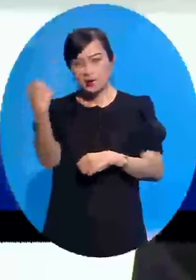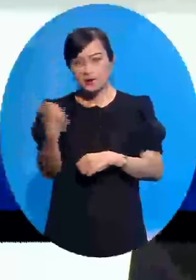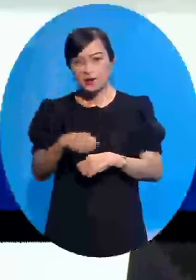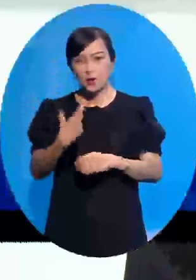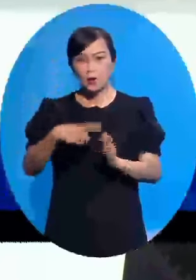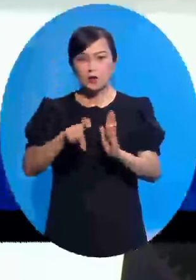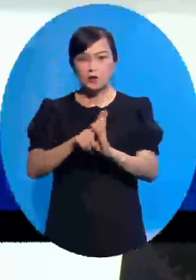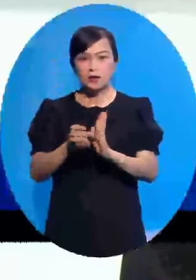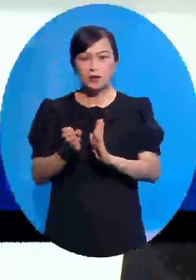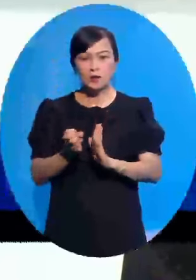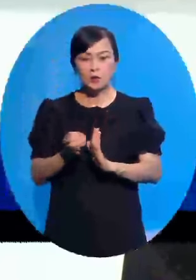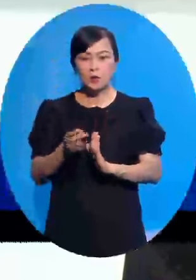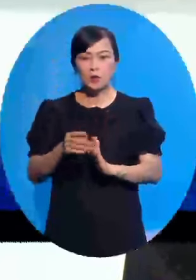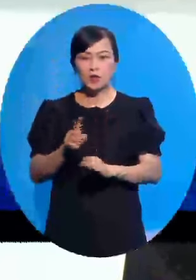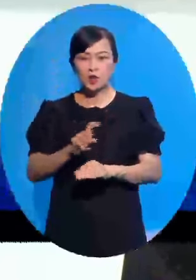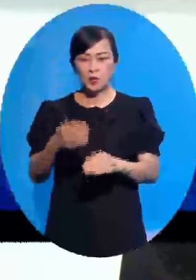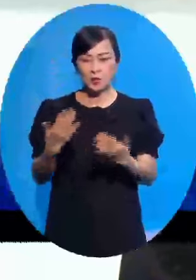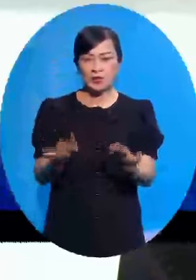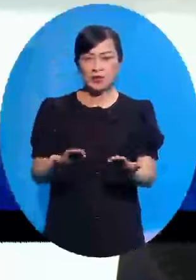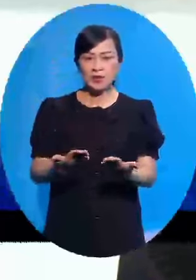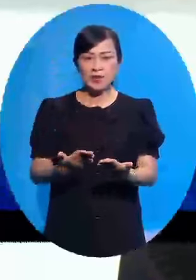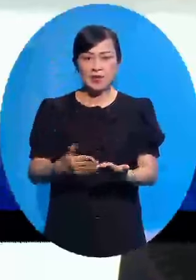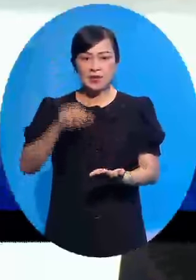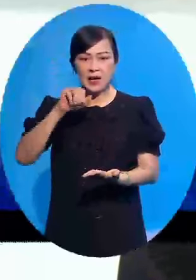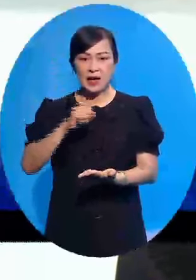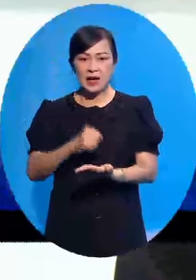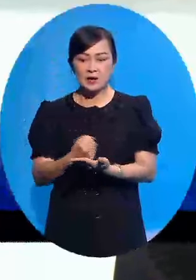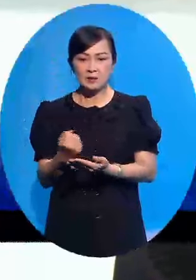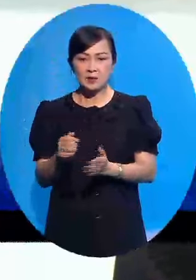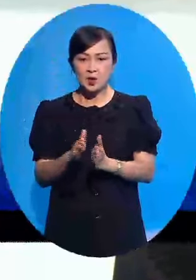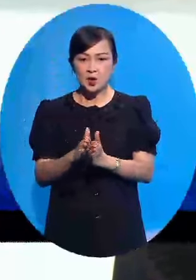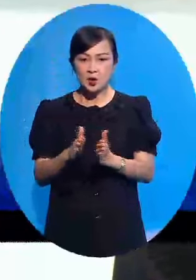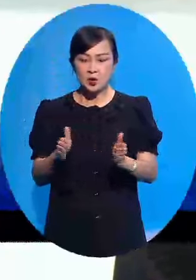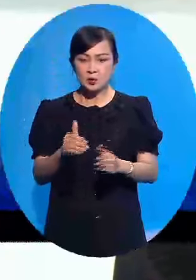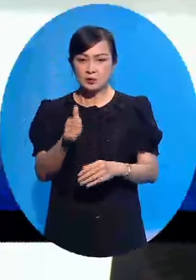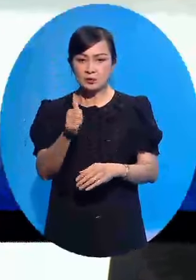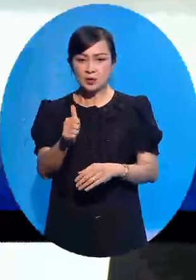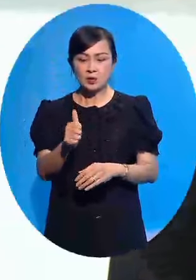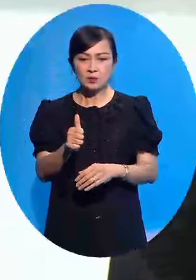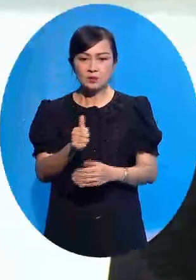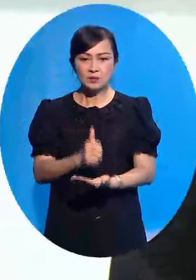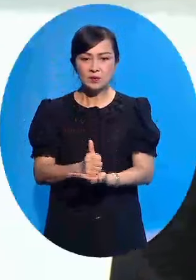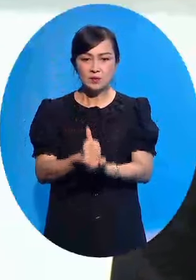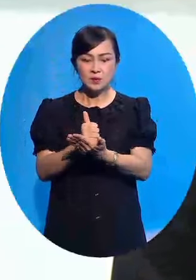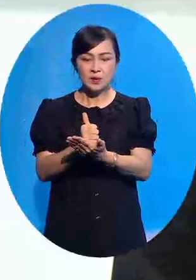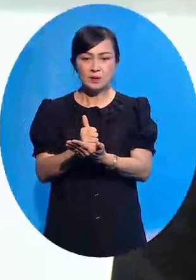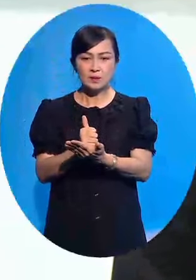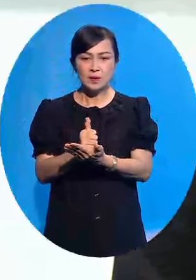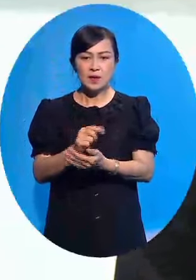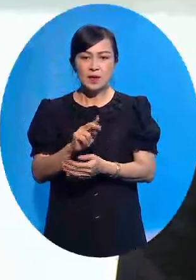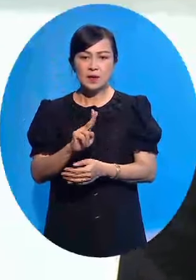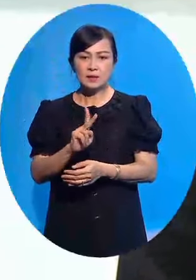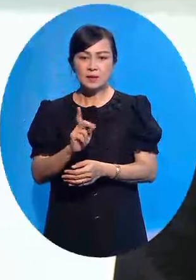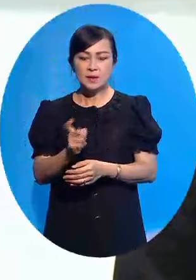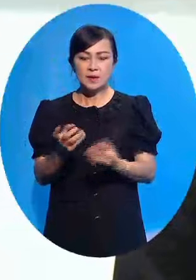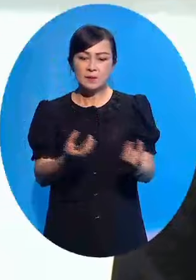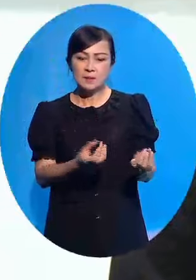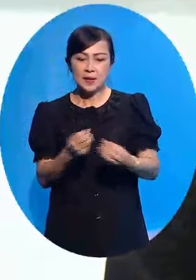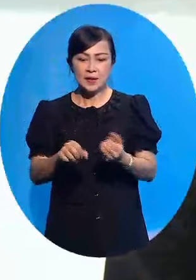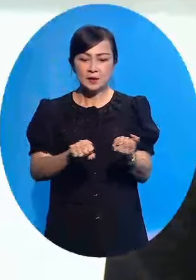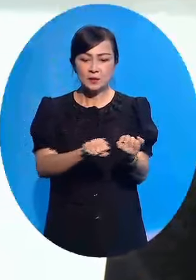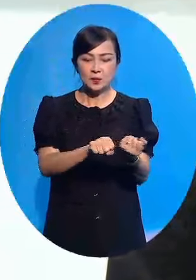quy định của hiệp định này, thế và đã tận dụng được tương đối tốt những cái ưu đãi từ hiệp định đem lại để thúc